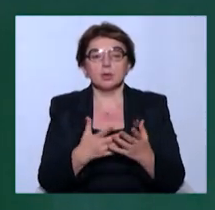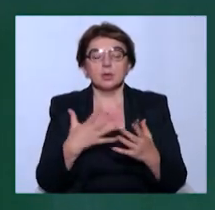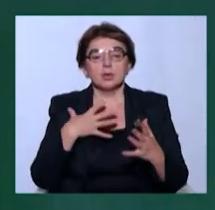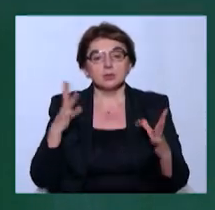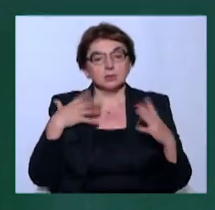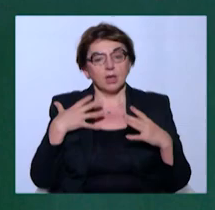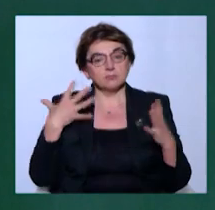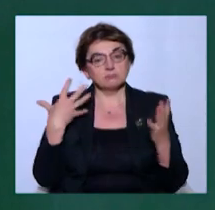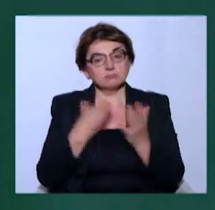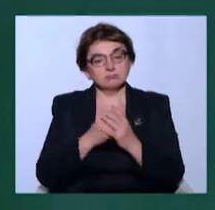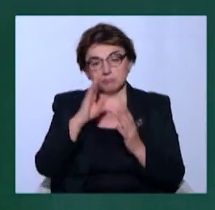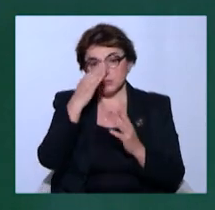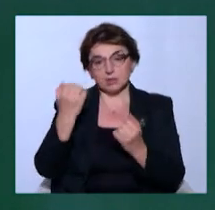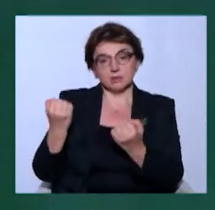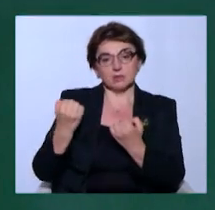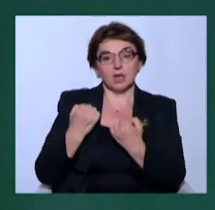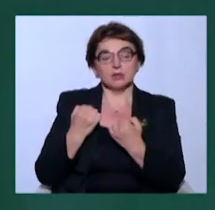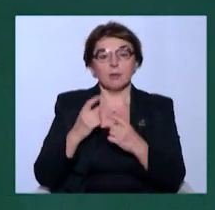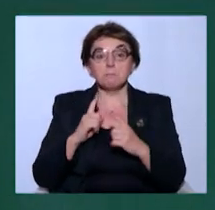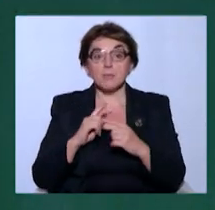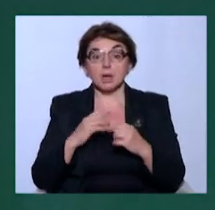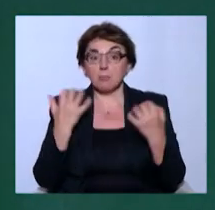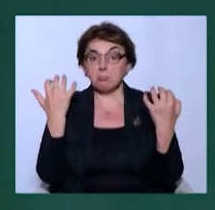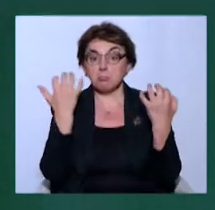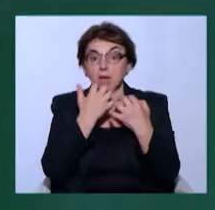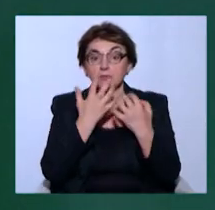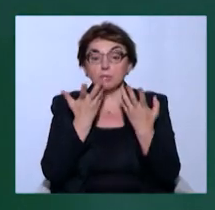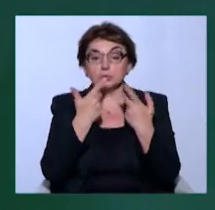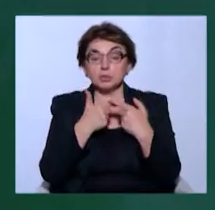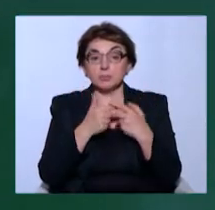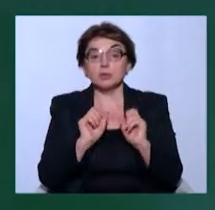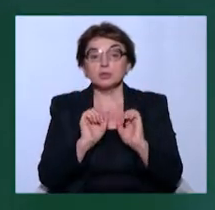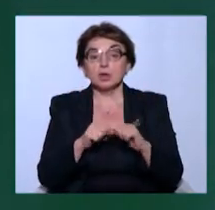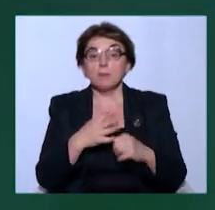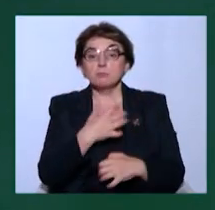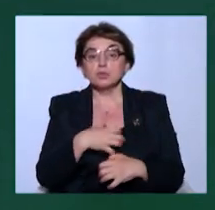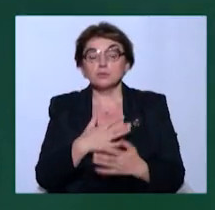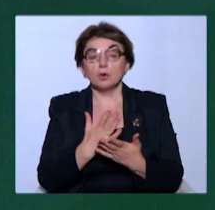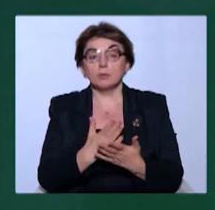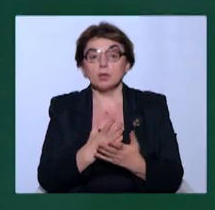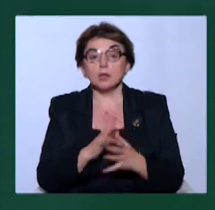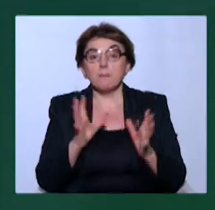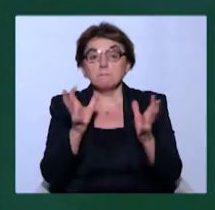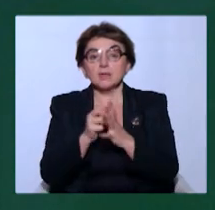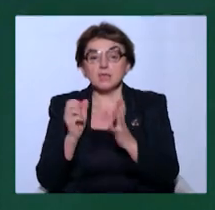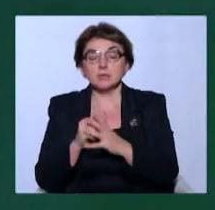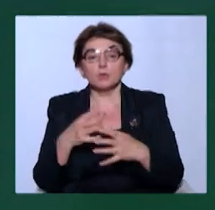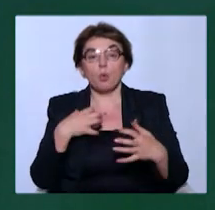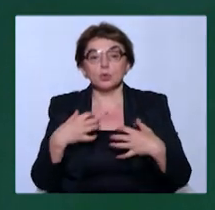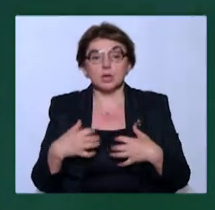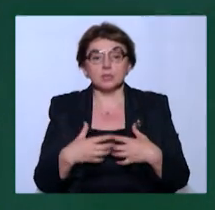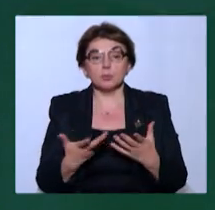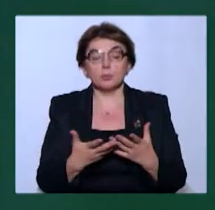თავი დაიცვას სტრესისგან. მაგრამ ფარველობითი შეფერილობა ასევე მნიშვნელოვანია მტაცებელი